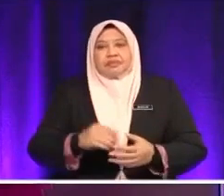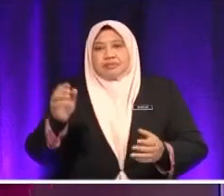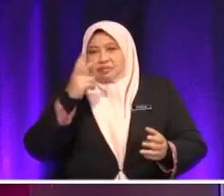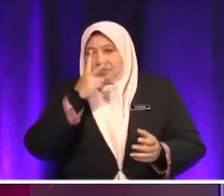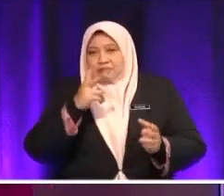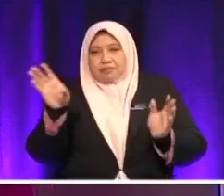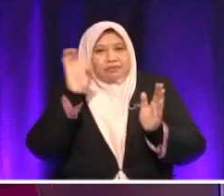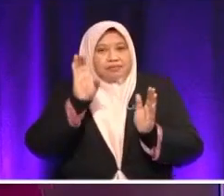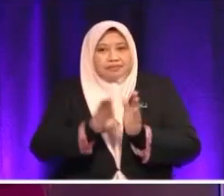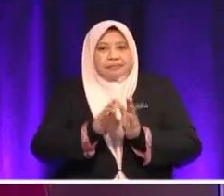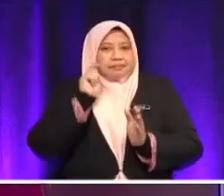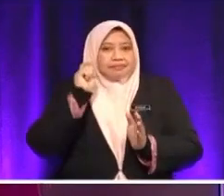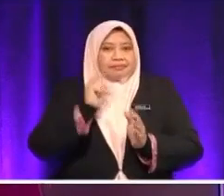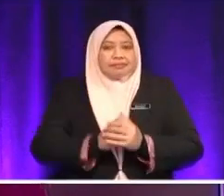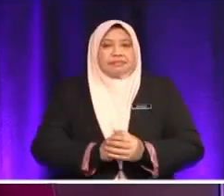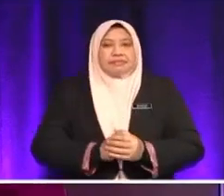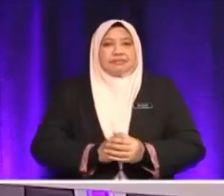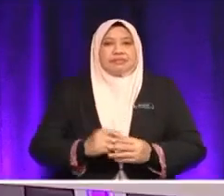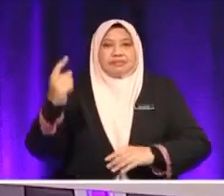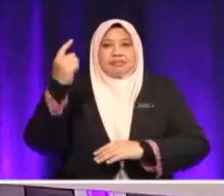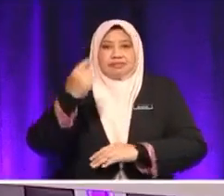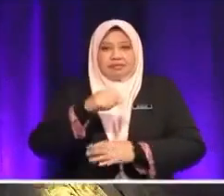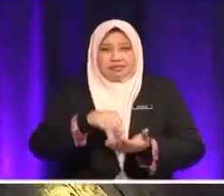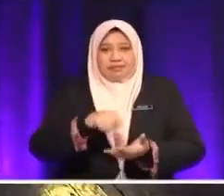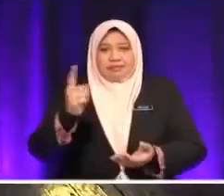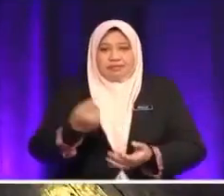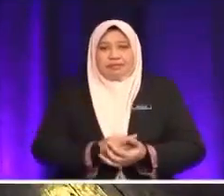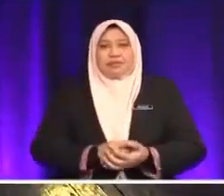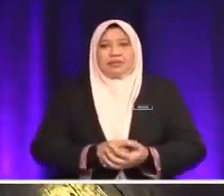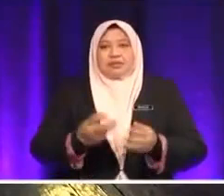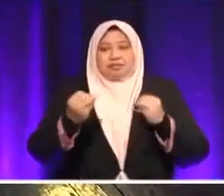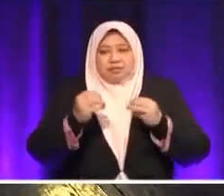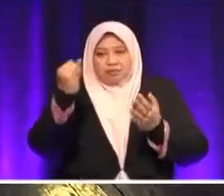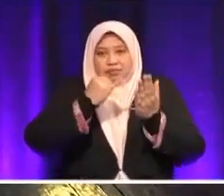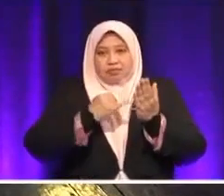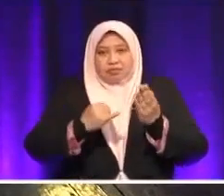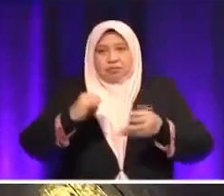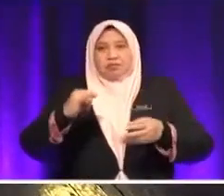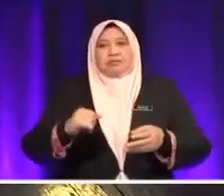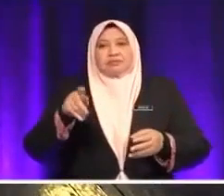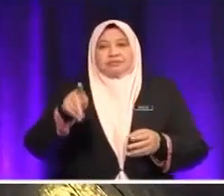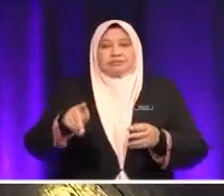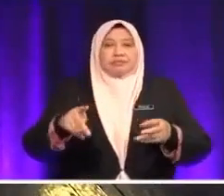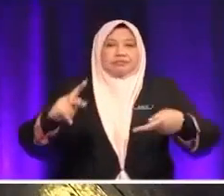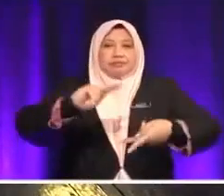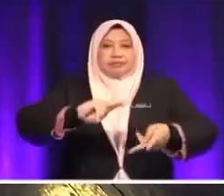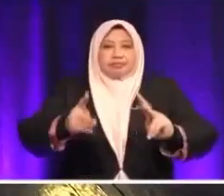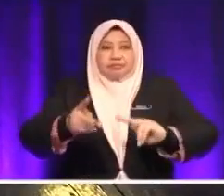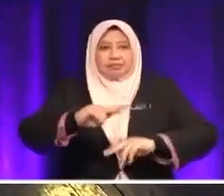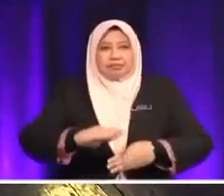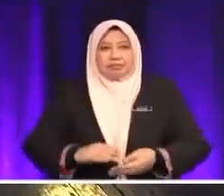lebih kurang seperti ini nak melukis plot kota kita ada lima